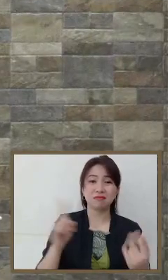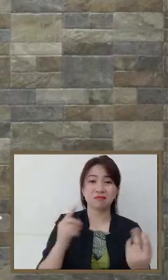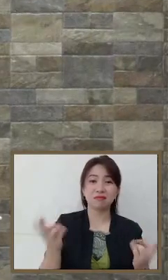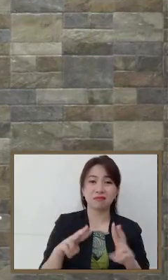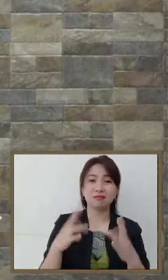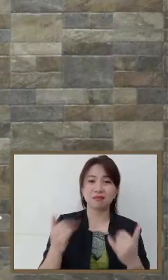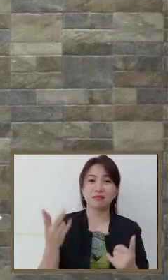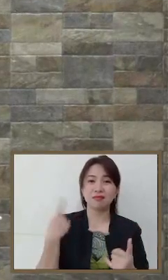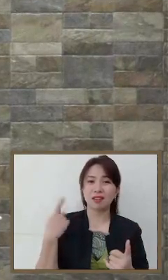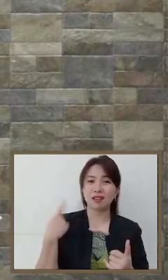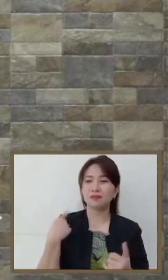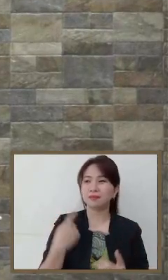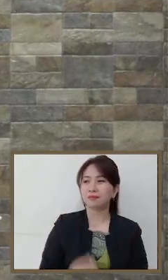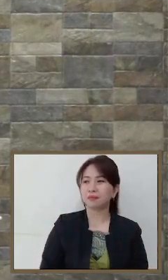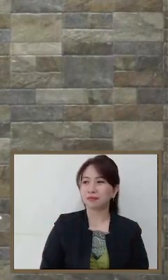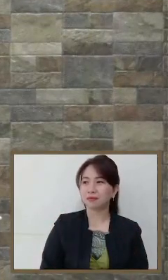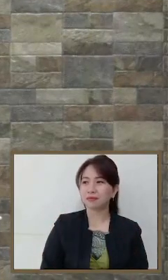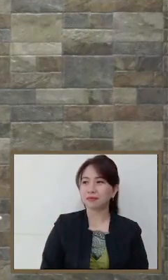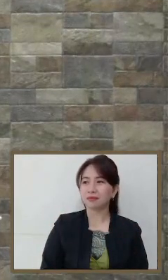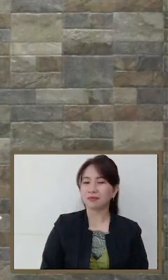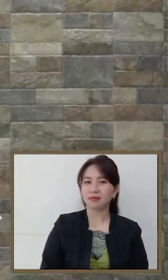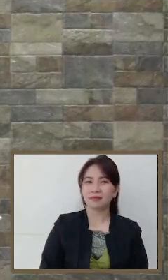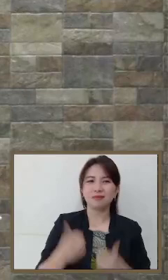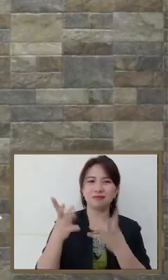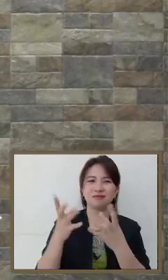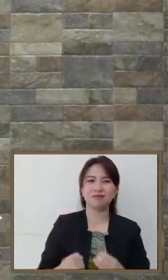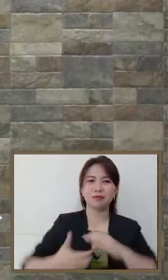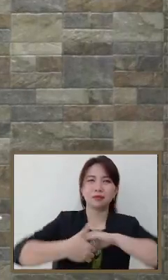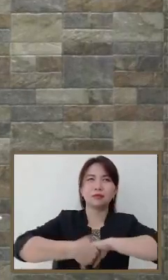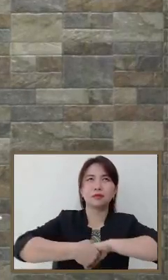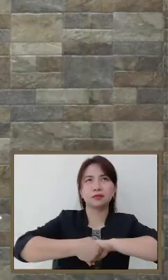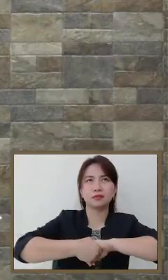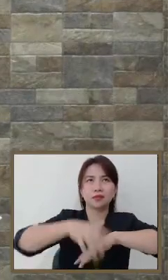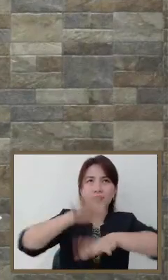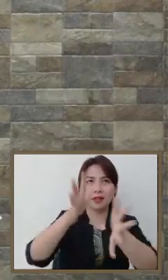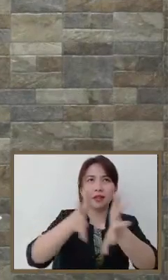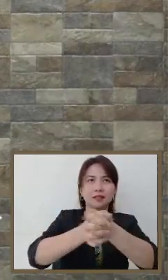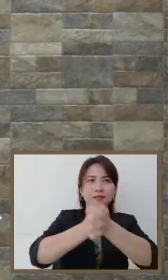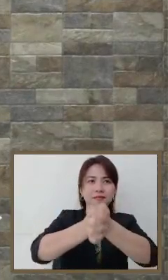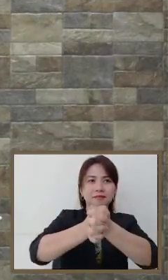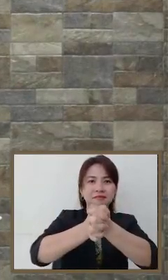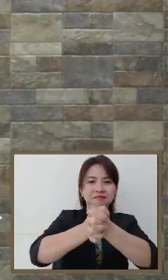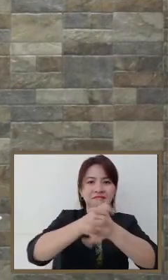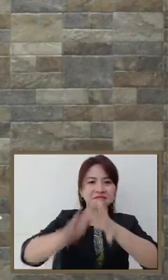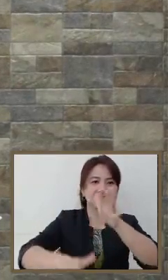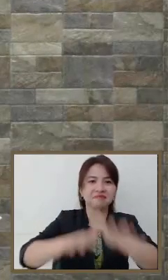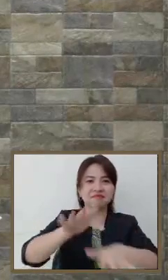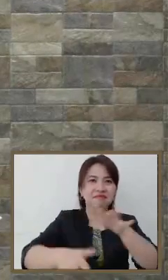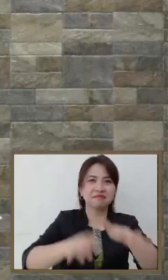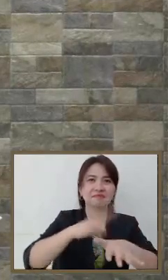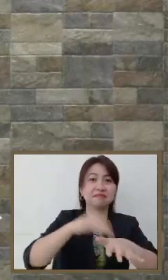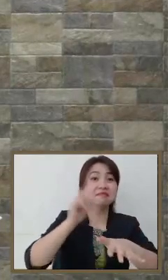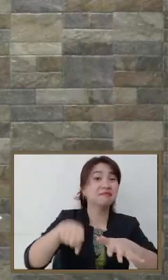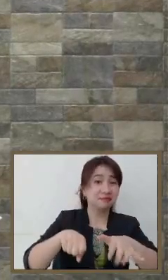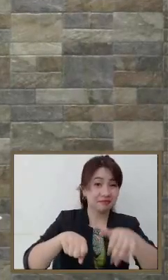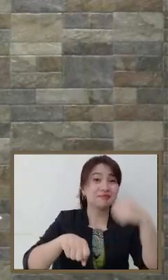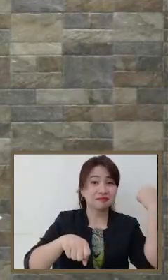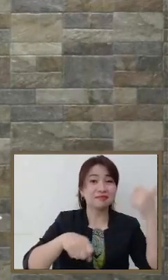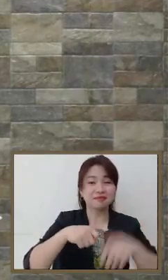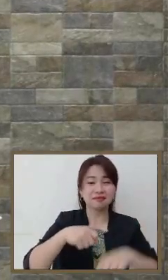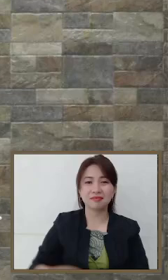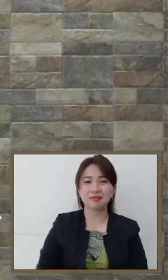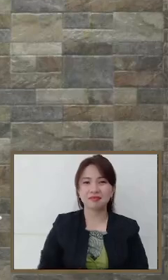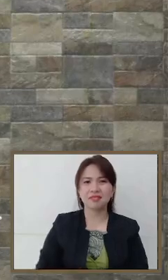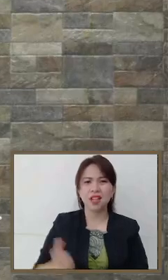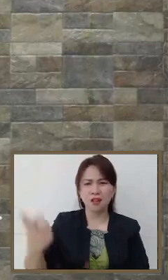pa lang at 15 years old naghahawak ka na ng kamay abay dating naglilingkod yan ah nakikipag-away yan sa